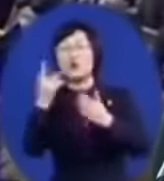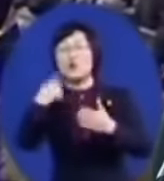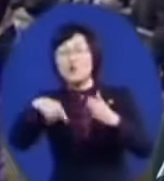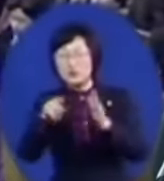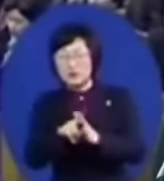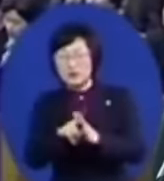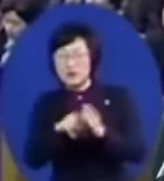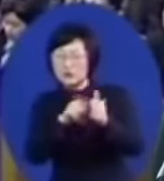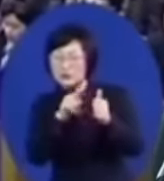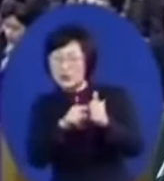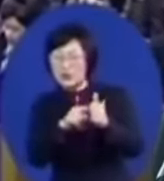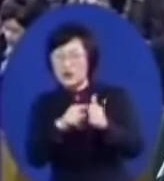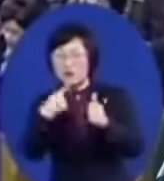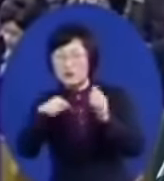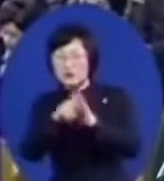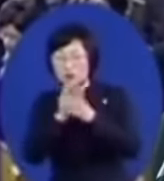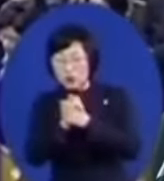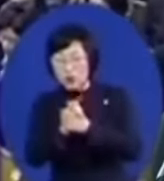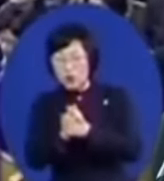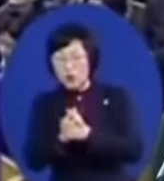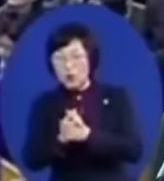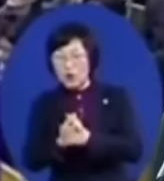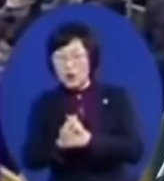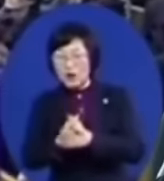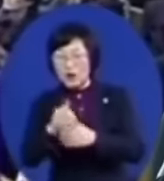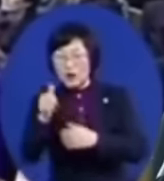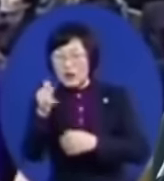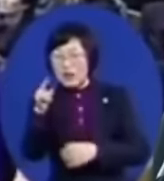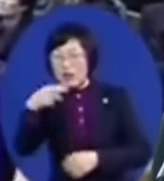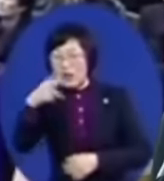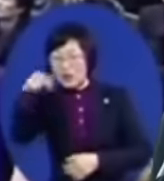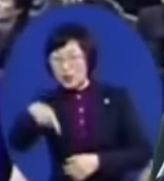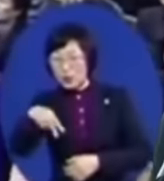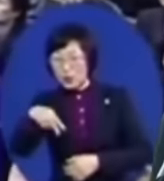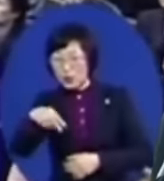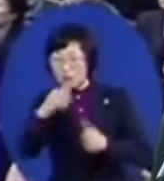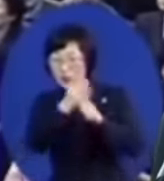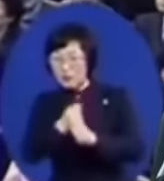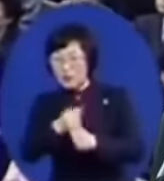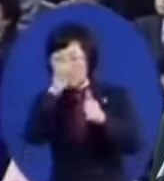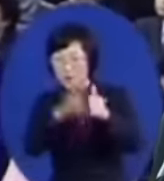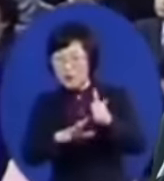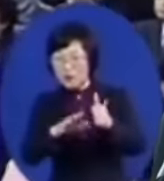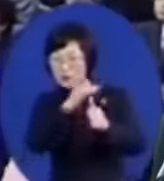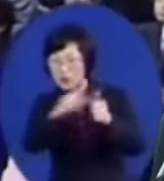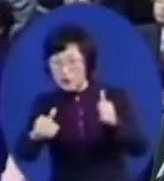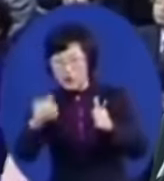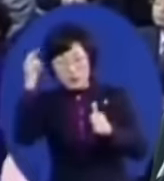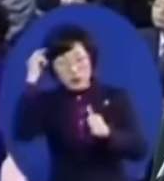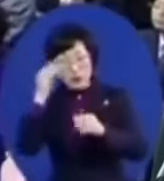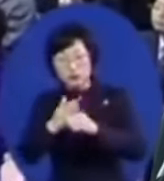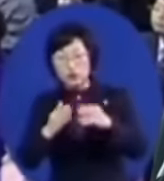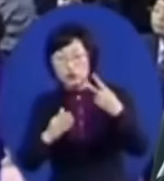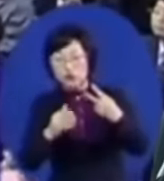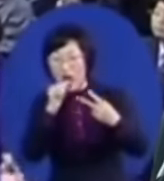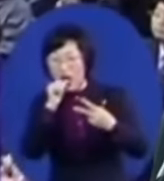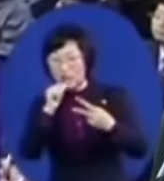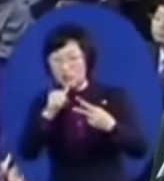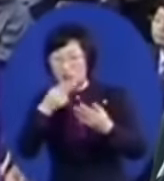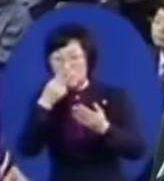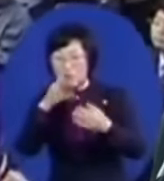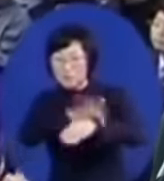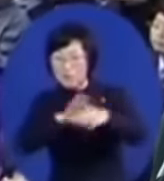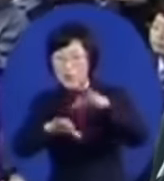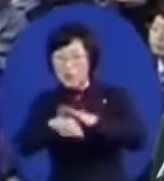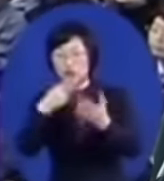간절히 하나님께 기도하더라. 헤롯이 잡아 내리고 하는 그 전날 밤에 베드로가 두 군인 틈에서 두 쇠사슬에 매여 누워있는데 파수꾼이